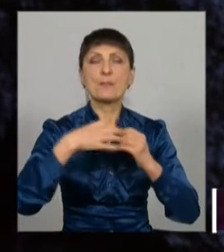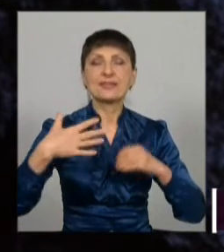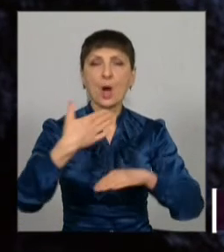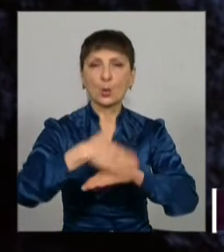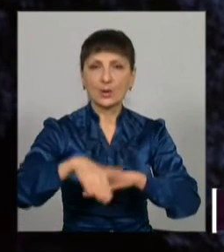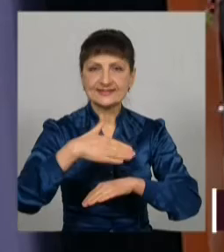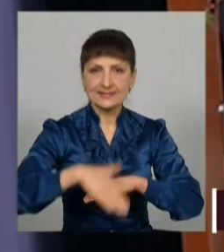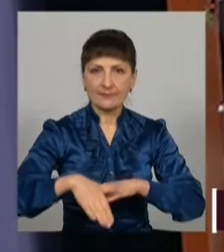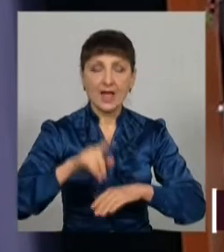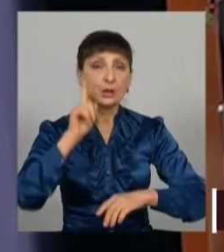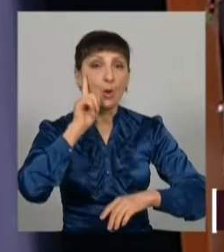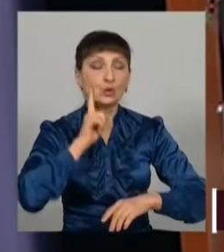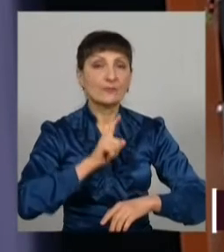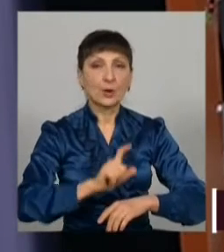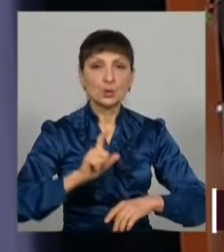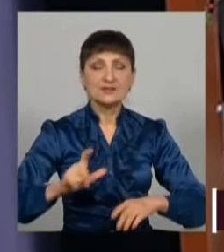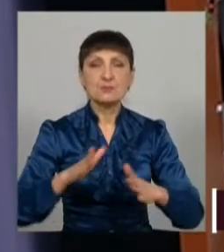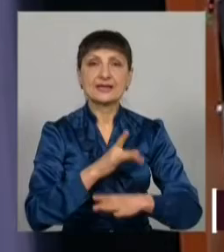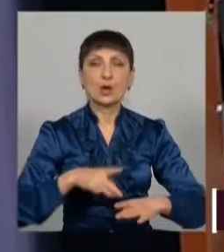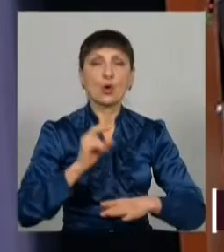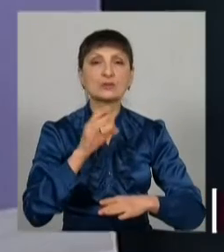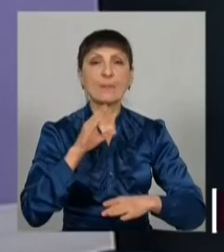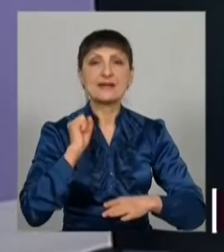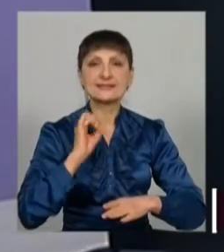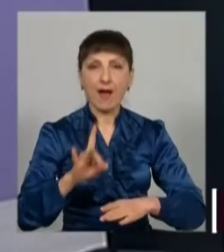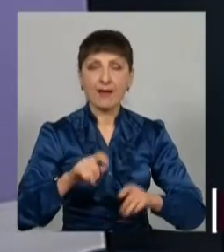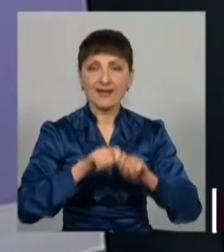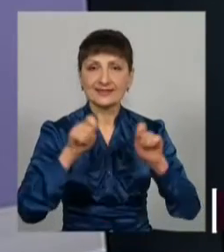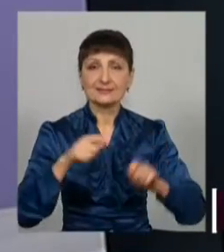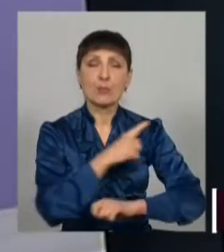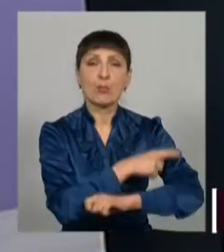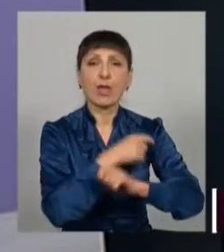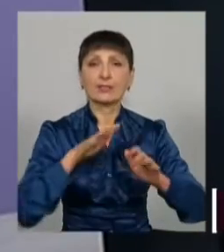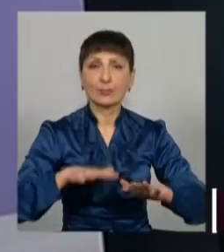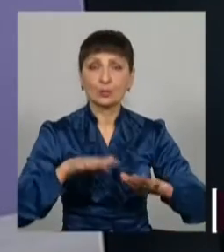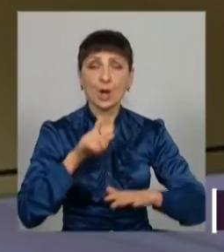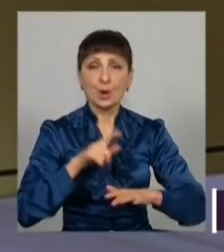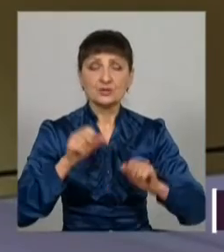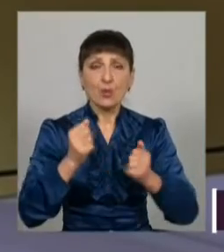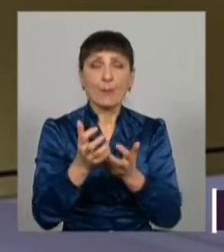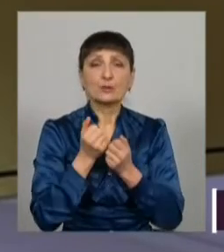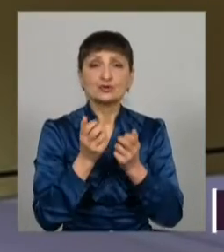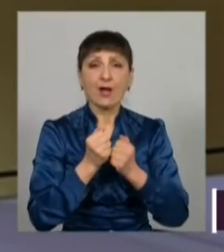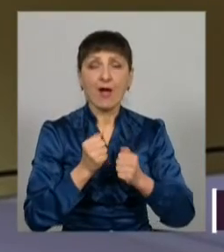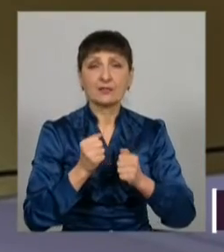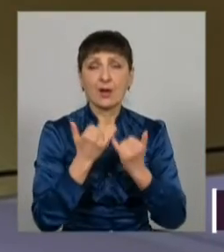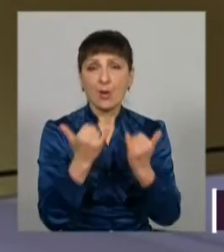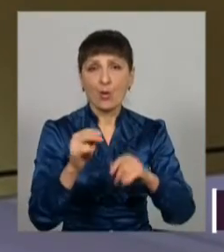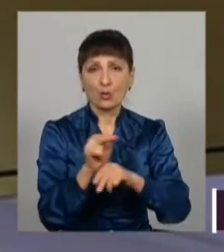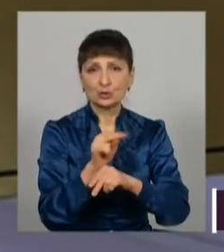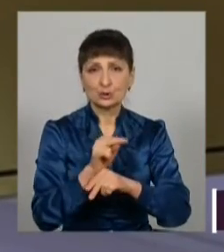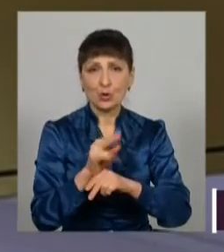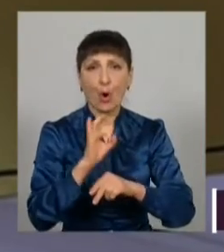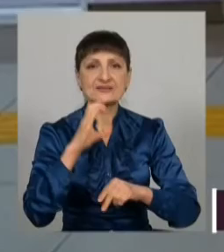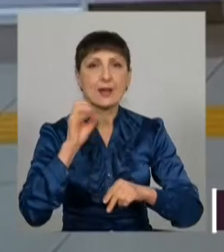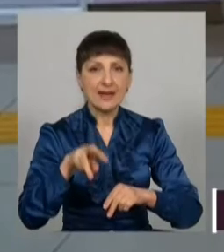улицах. Для удобства жителей в микрорайоне Кокмайса открыт медпункт, где жители смогут получать базовые услуги по ОСМС